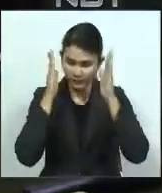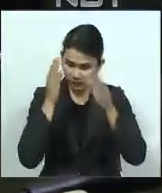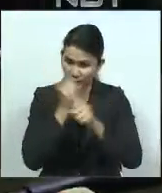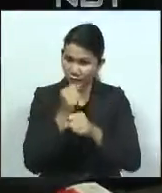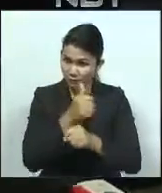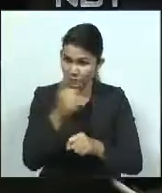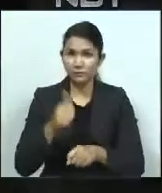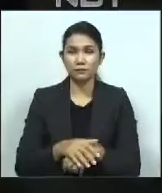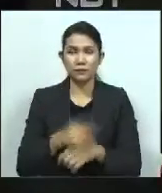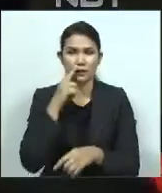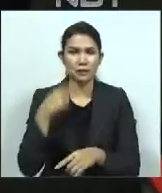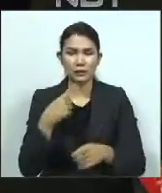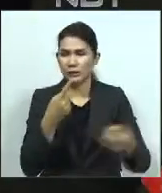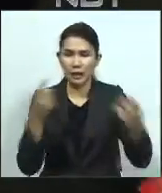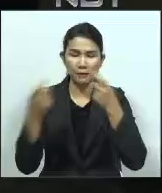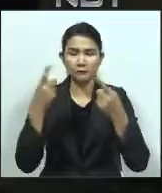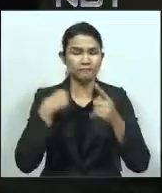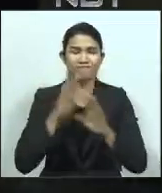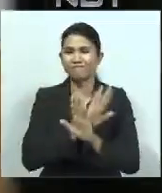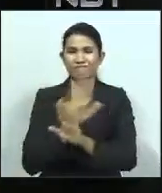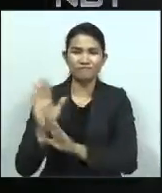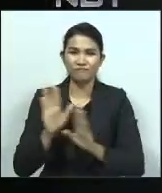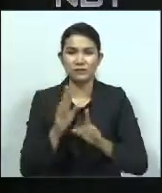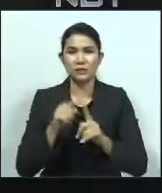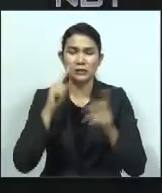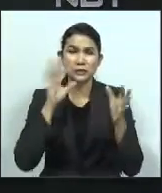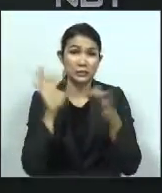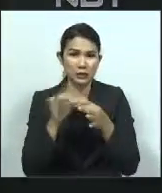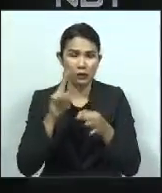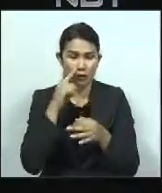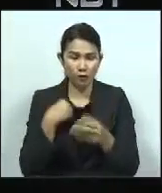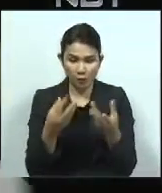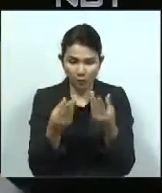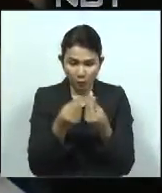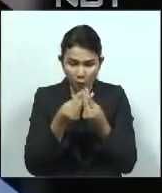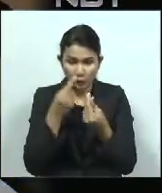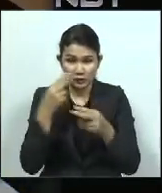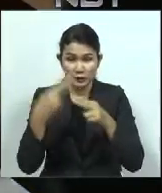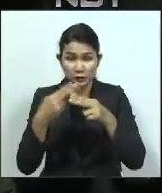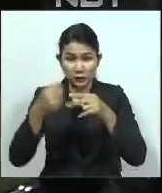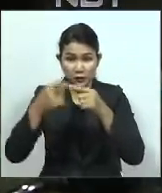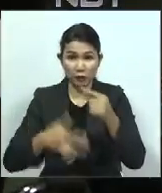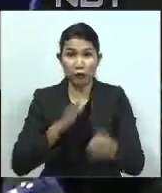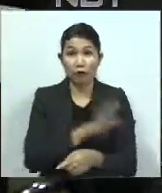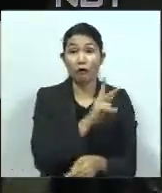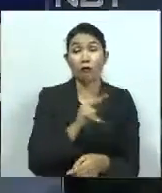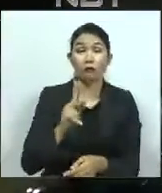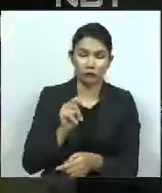ดพร้อมปฏิเสธตอบคำถามจากสื่อมวลชนในกรณีการคำนวณส.ส.แบบบัญชีรายชื่อของกก